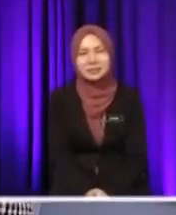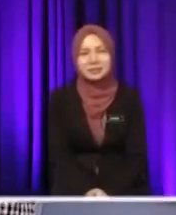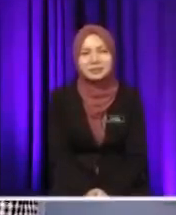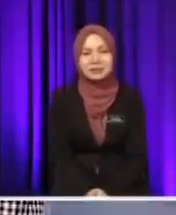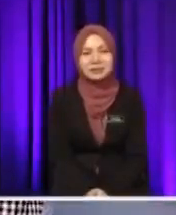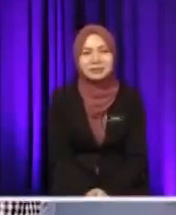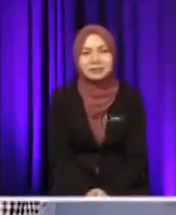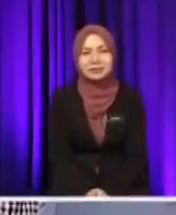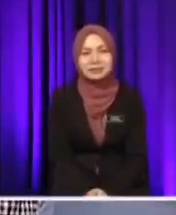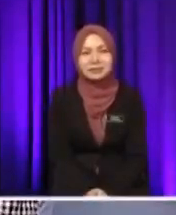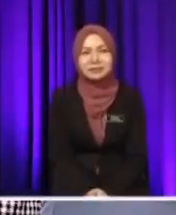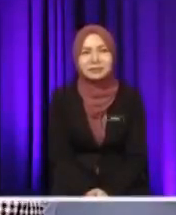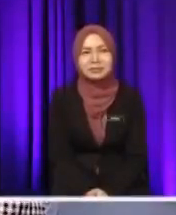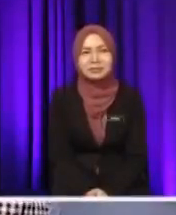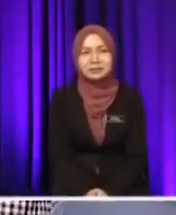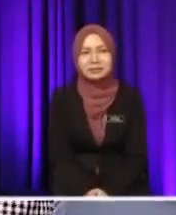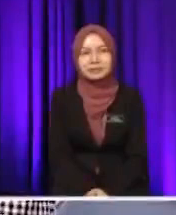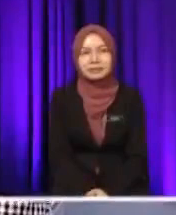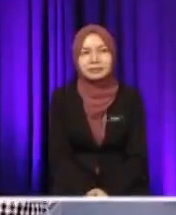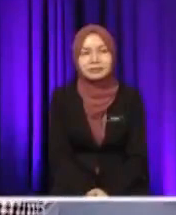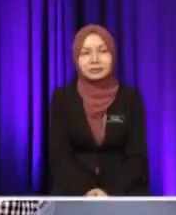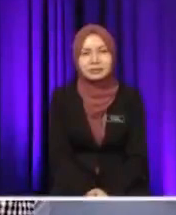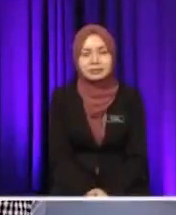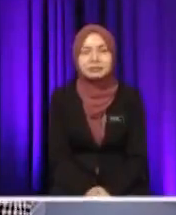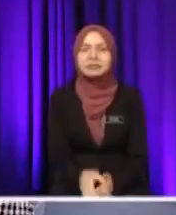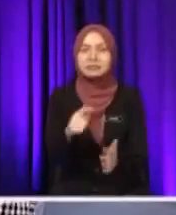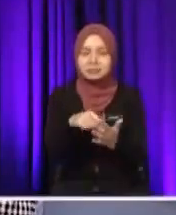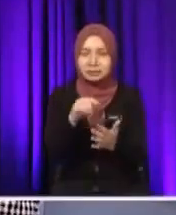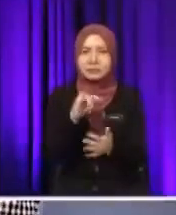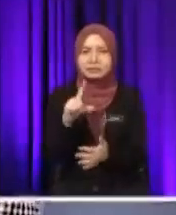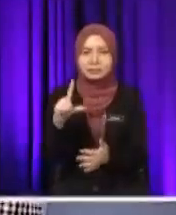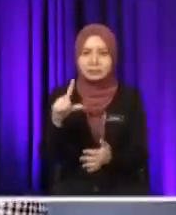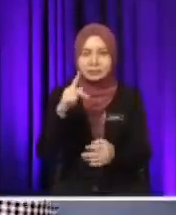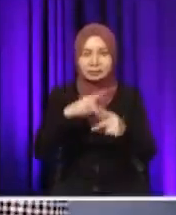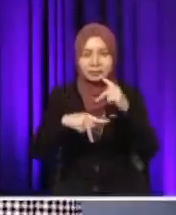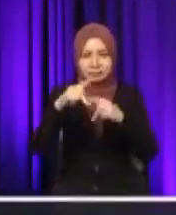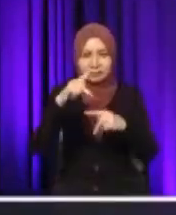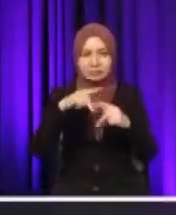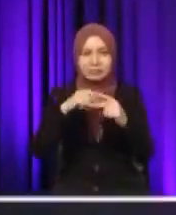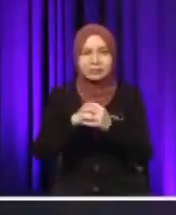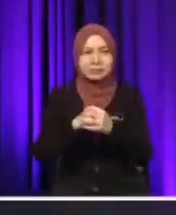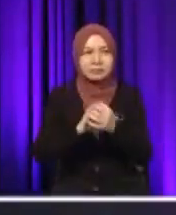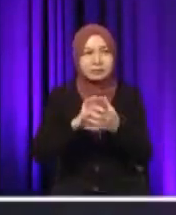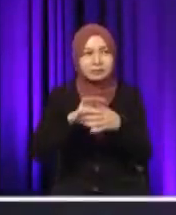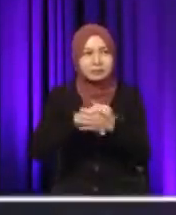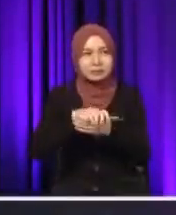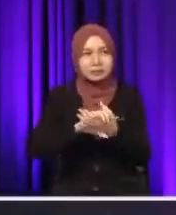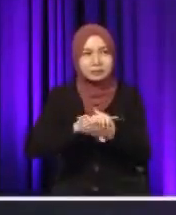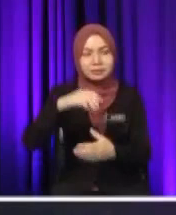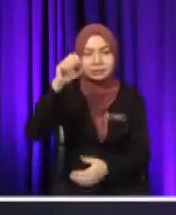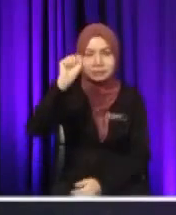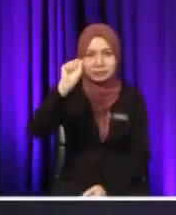Okey. Jadi inilah proses saponifikasi. Biasanya cikgu kat sekolah, eksperimen ni berapa banyak masa yang diberikan?